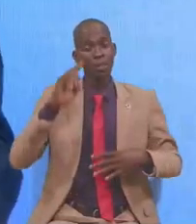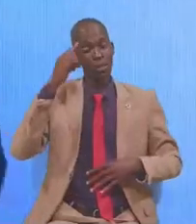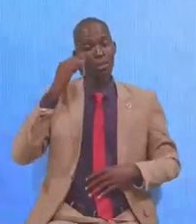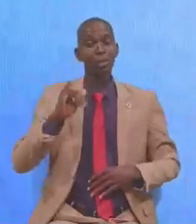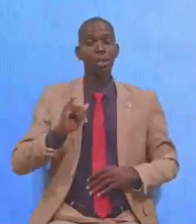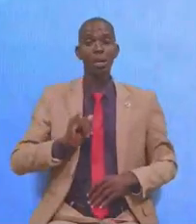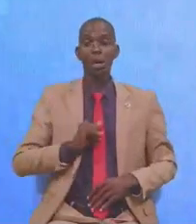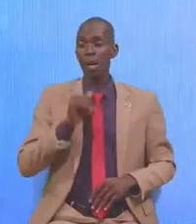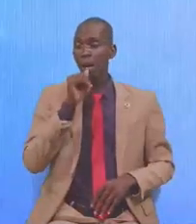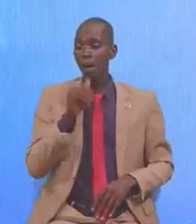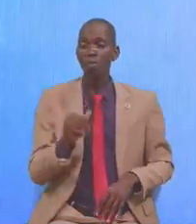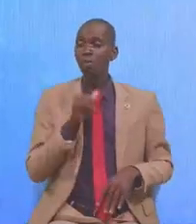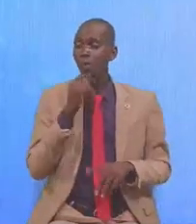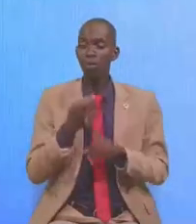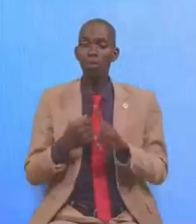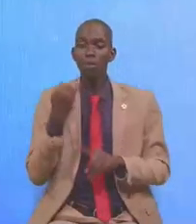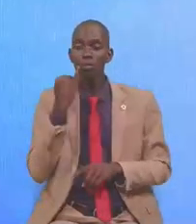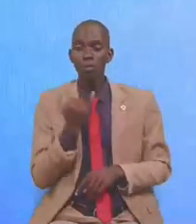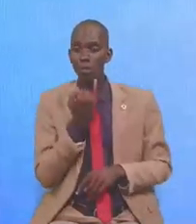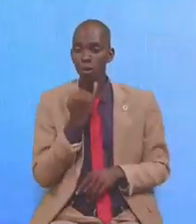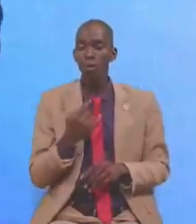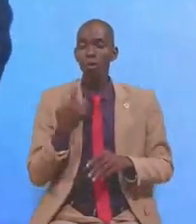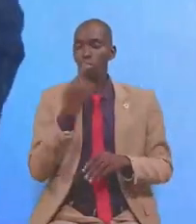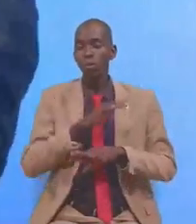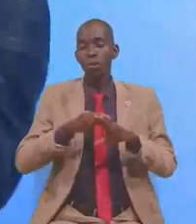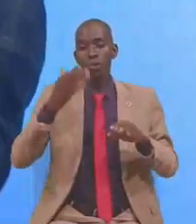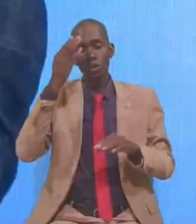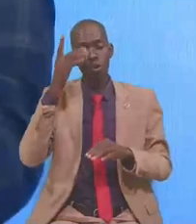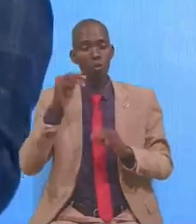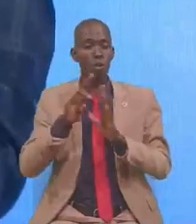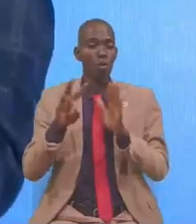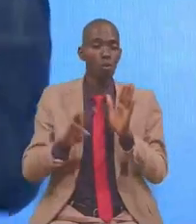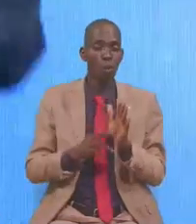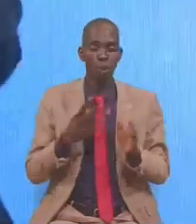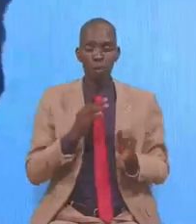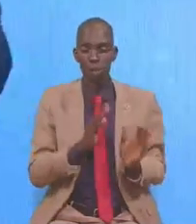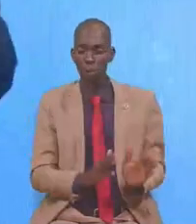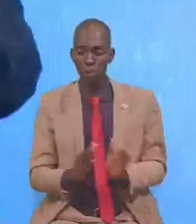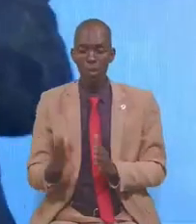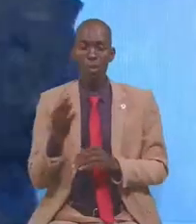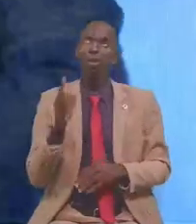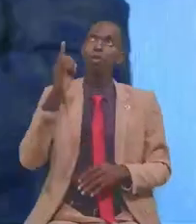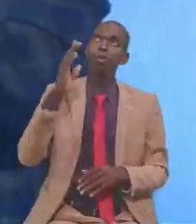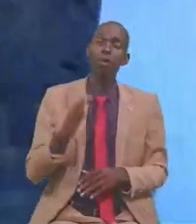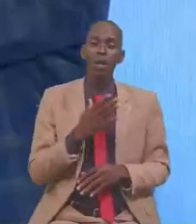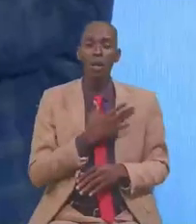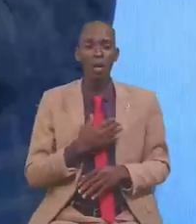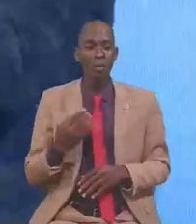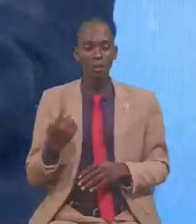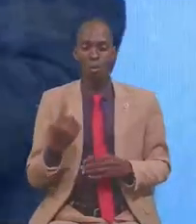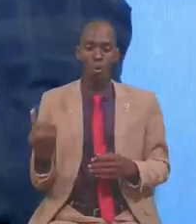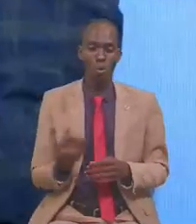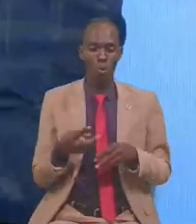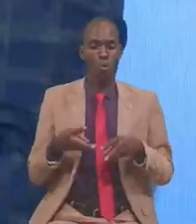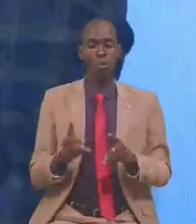la femme dit, mon pasteur m'a dit que je suis païenne, que je ne connais pas la volonté de Dieu, le plan de Dieu et la seule